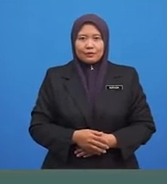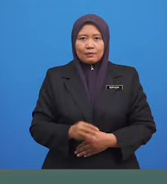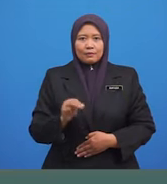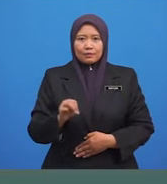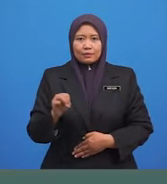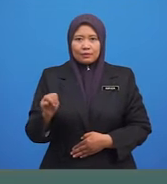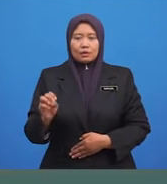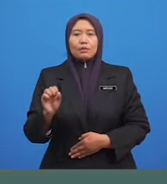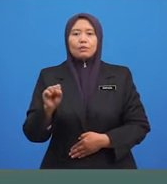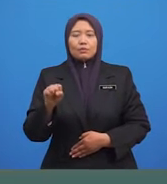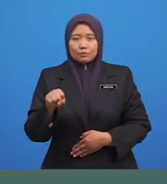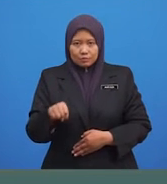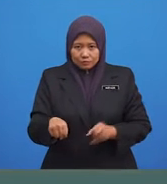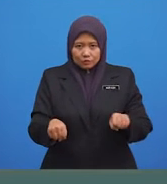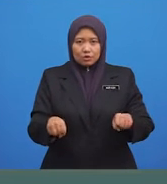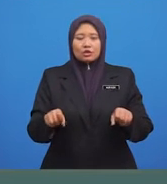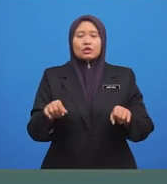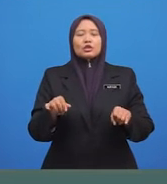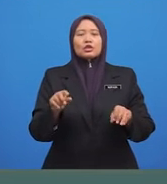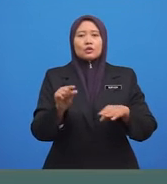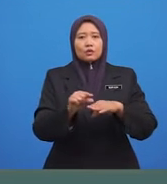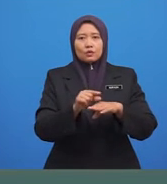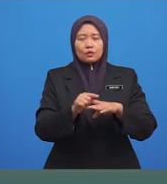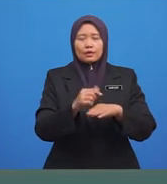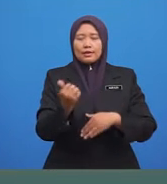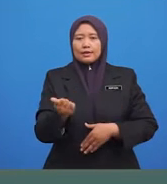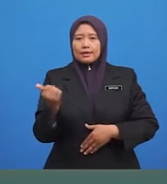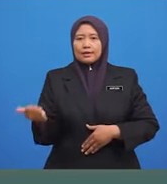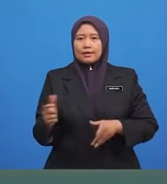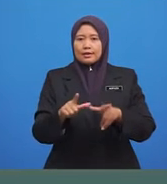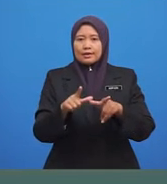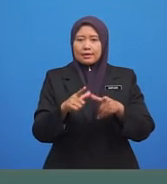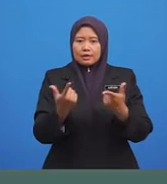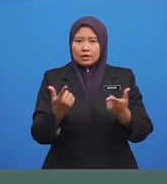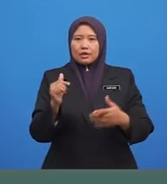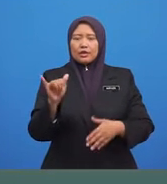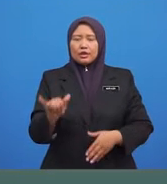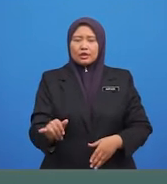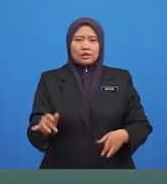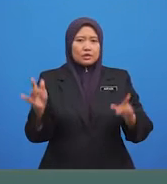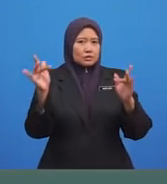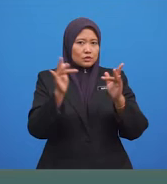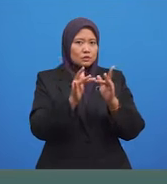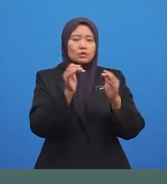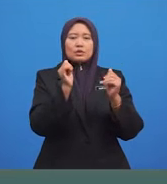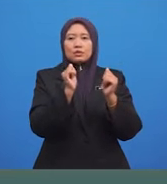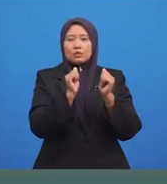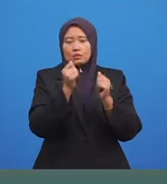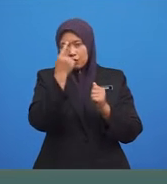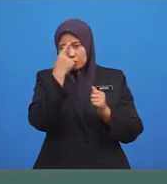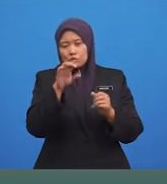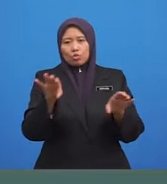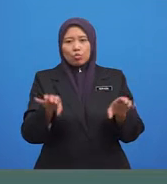Murid-murid boleh juga menggunakan alatan yang lain dan yang bersesuaian untuk membuat pengukuran